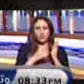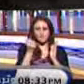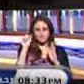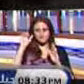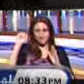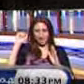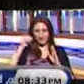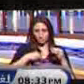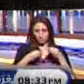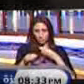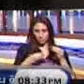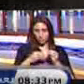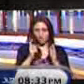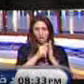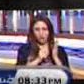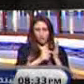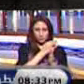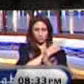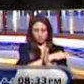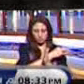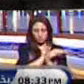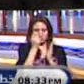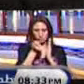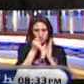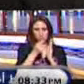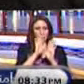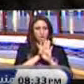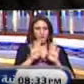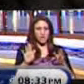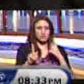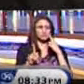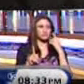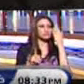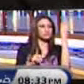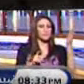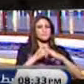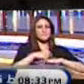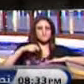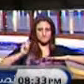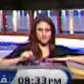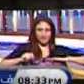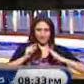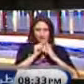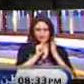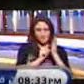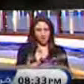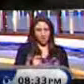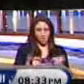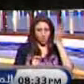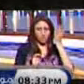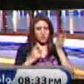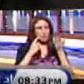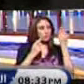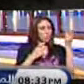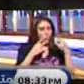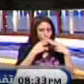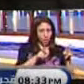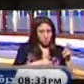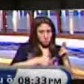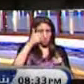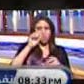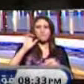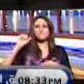وتقوم بعمل استشكال في الحكم في نفس يوم صدوره أو طعن في الحكم في نفس يوم صدوره ومطالبة محكمة القضاء